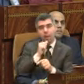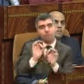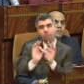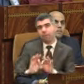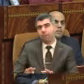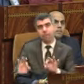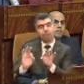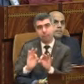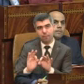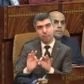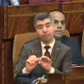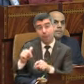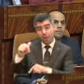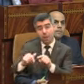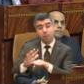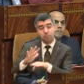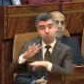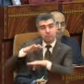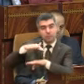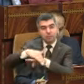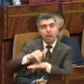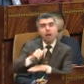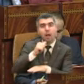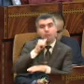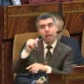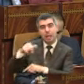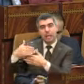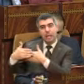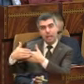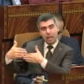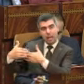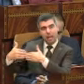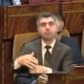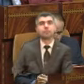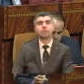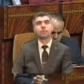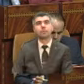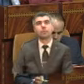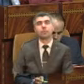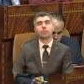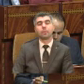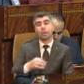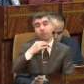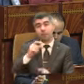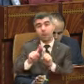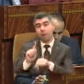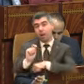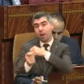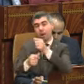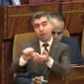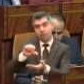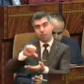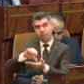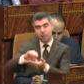أنهم كيتوفروا على السد تمسنا جا وسطهم، الشيء اللي كيجعل الفتاة القروية